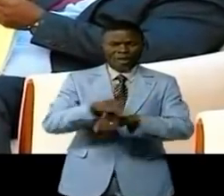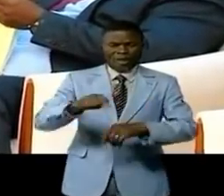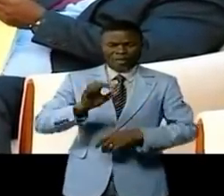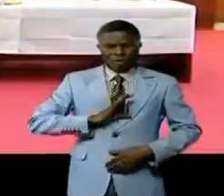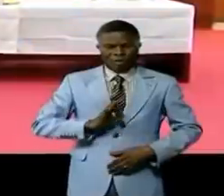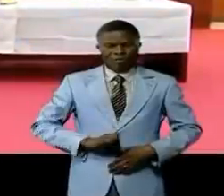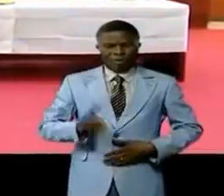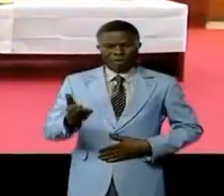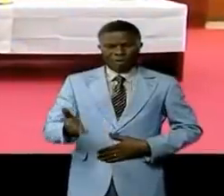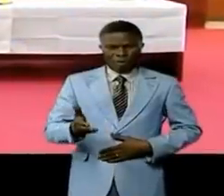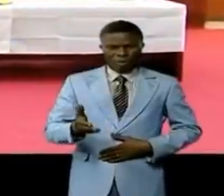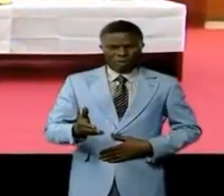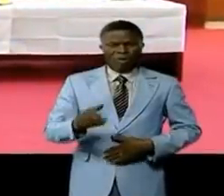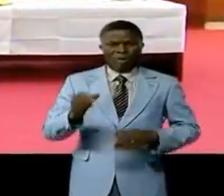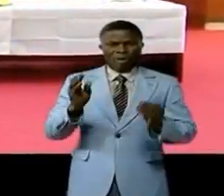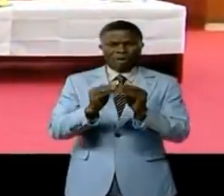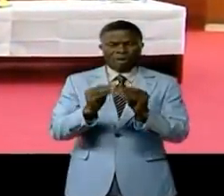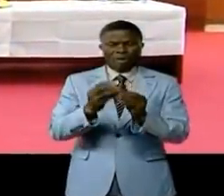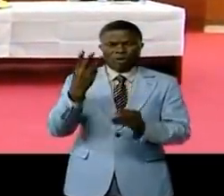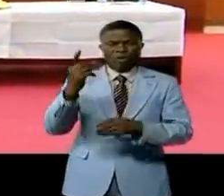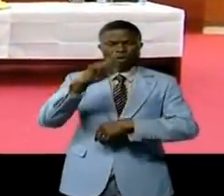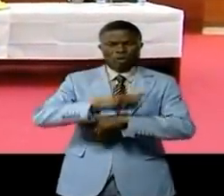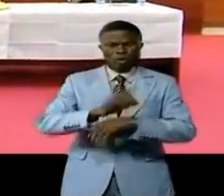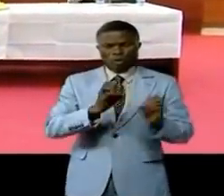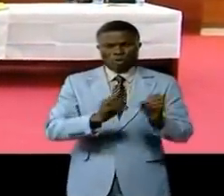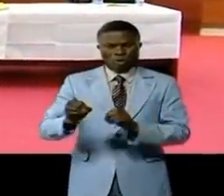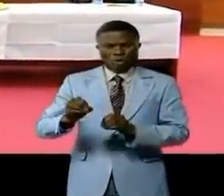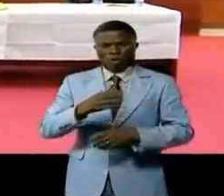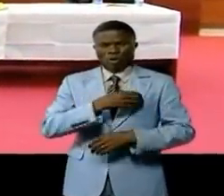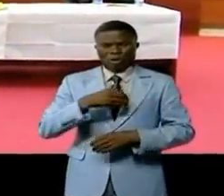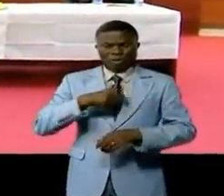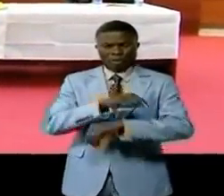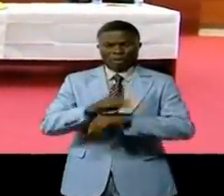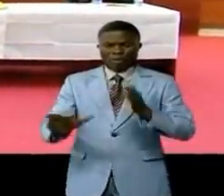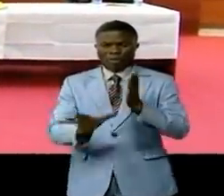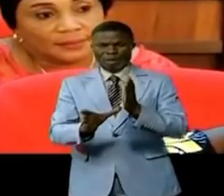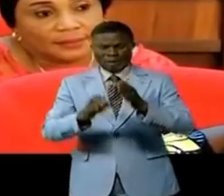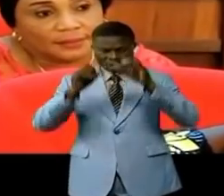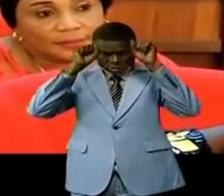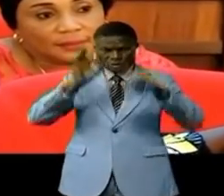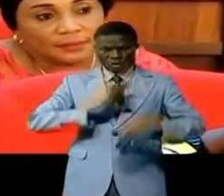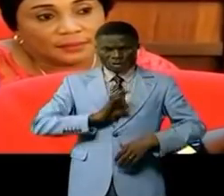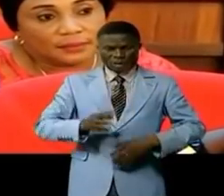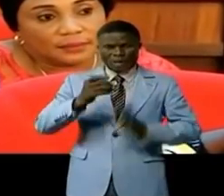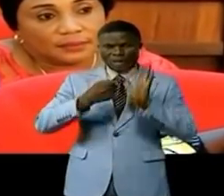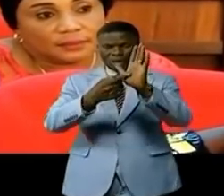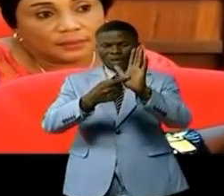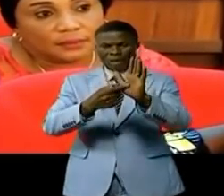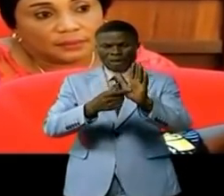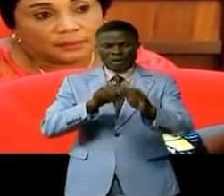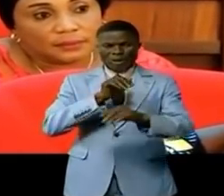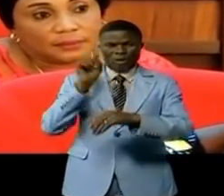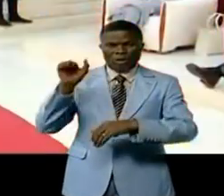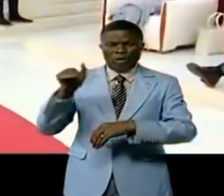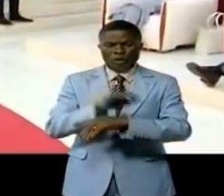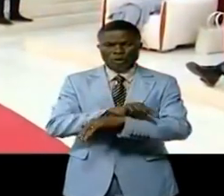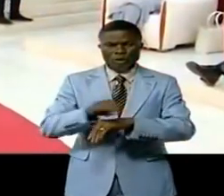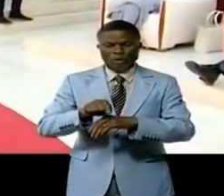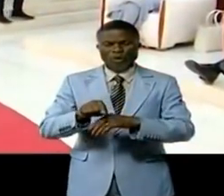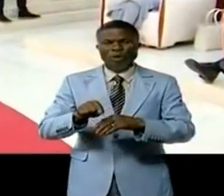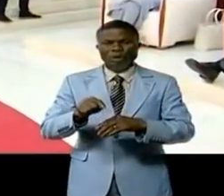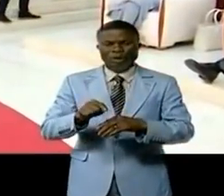de l'État. Ces assises de 3 jours, présidées par la directrice de cabinet adjointe du chef de l'État, représentante du directeur de cabinet, se